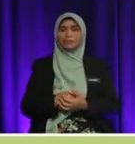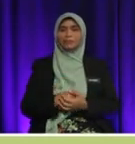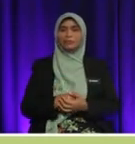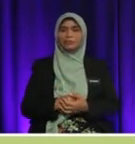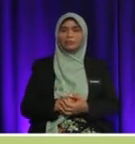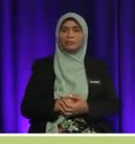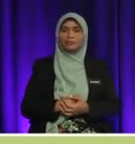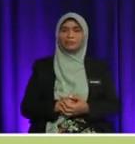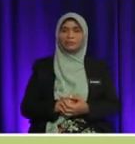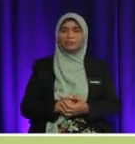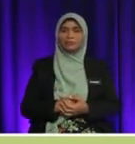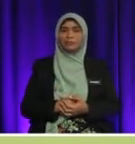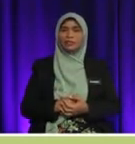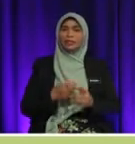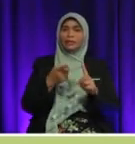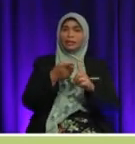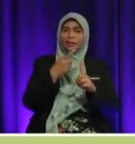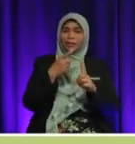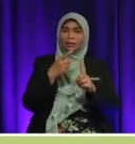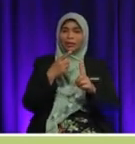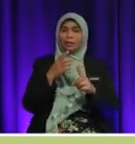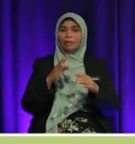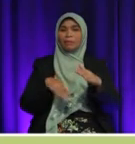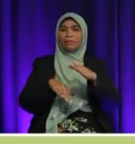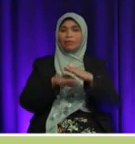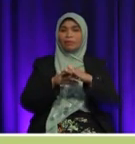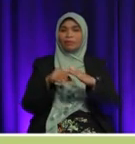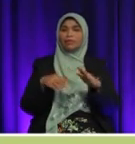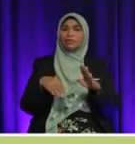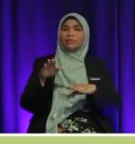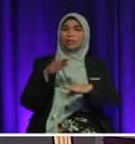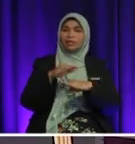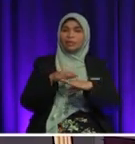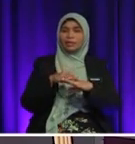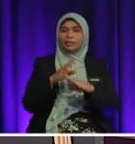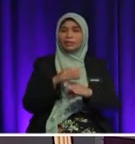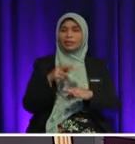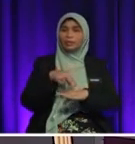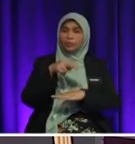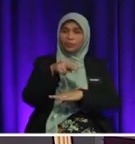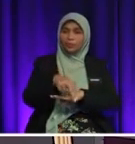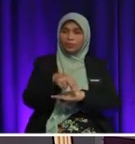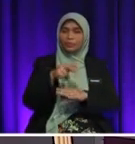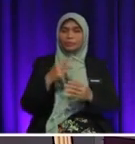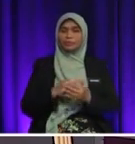segitiga daripada bawah naik ke atas dan turun ke bawah semula.